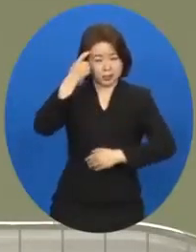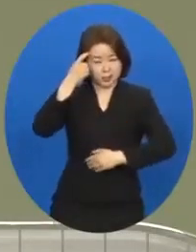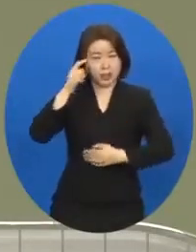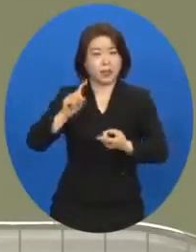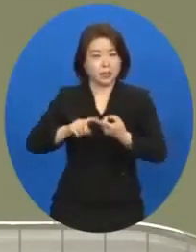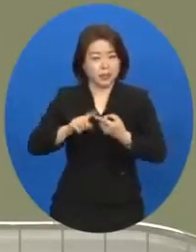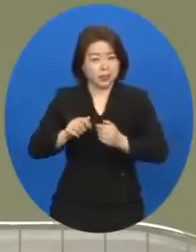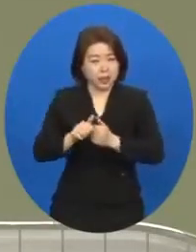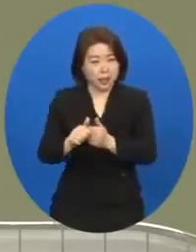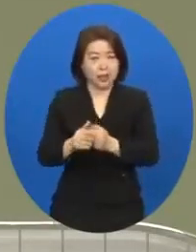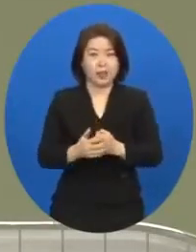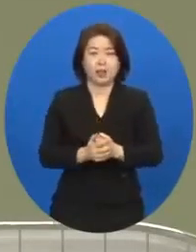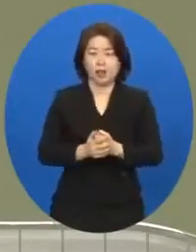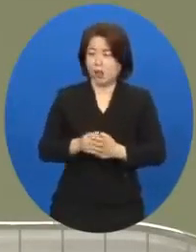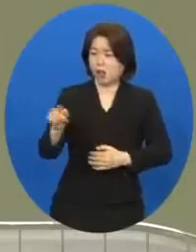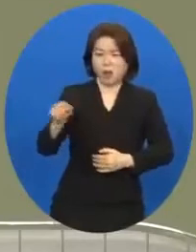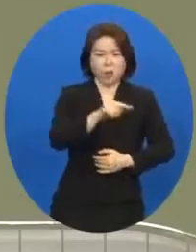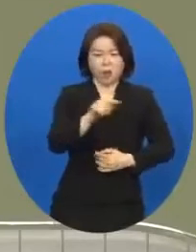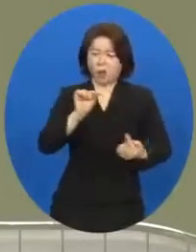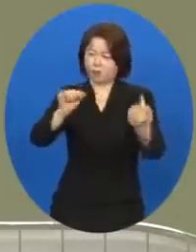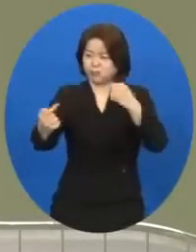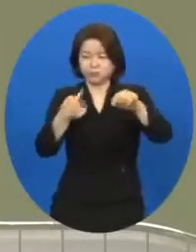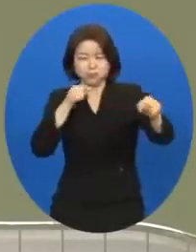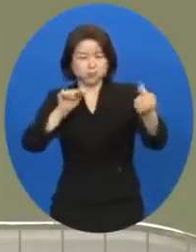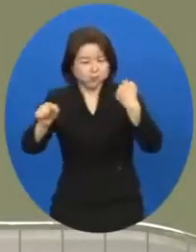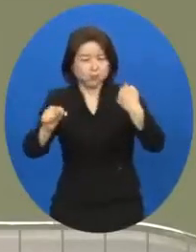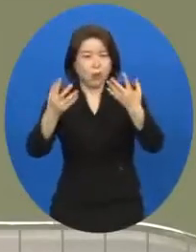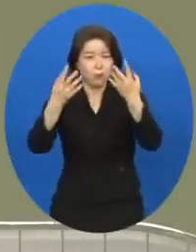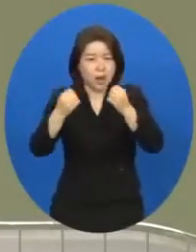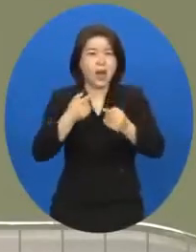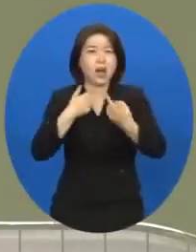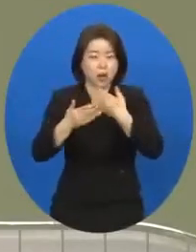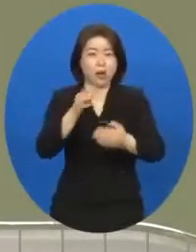따라서 전혀 말이 안 통하는 관계를 겪어보셨잖아요.